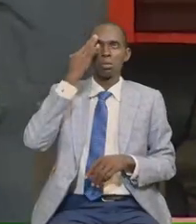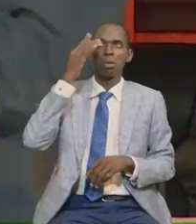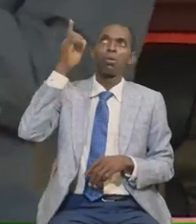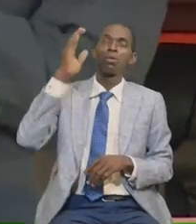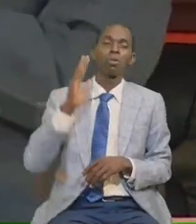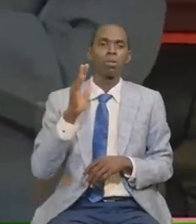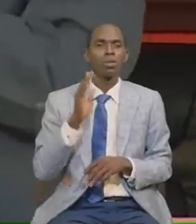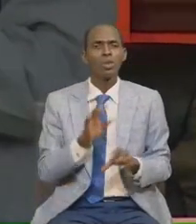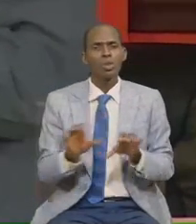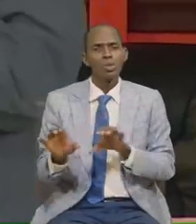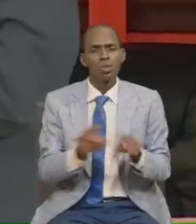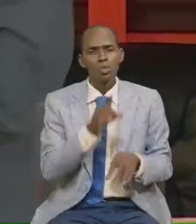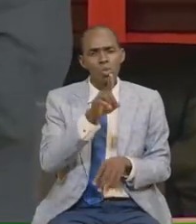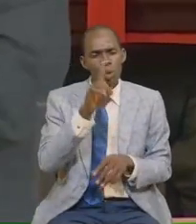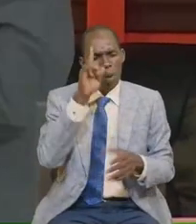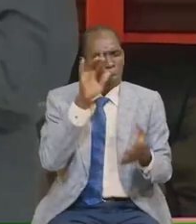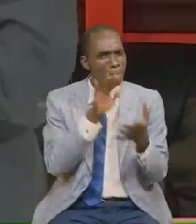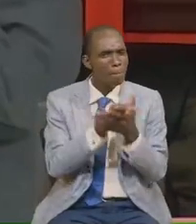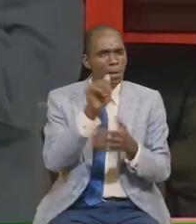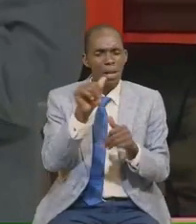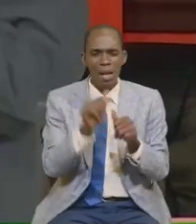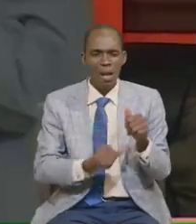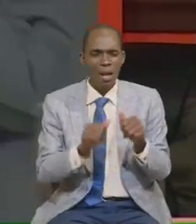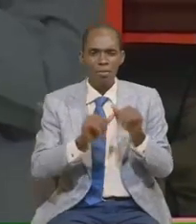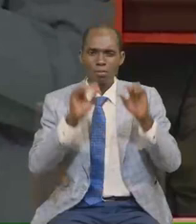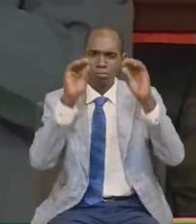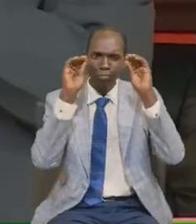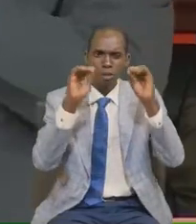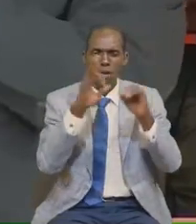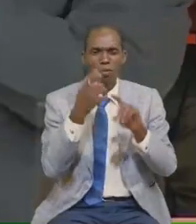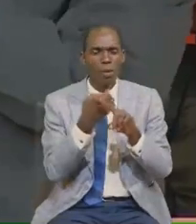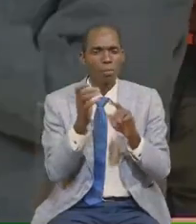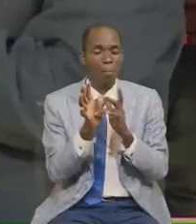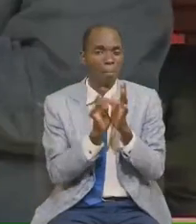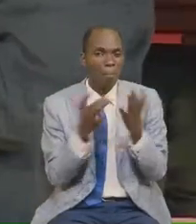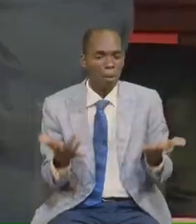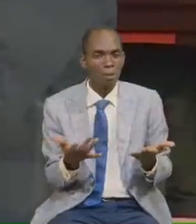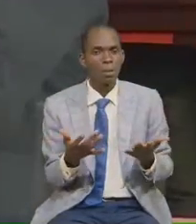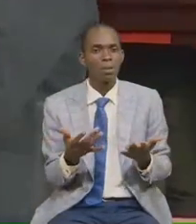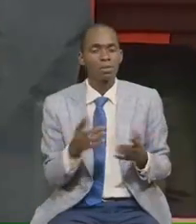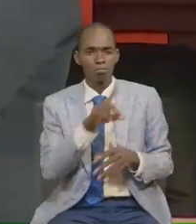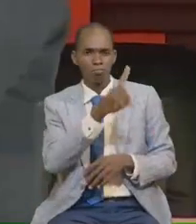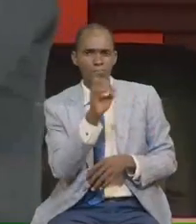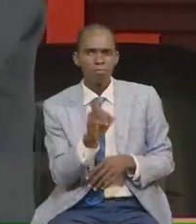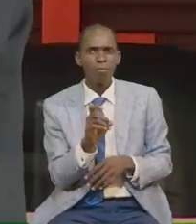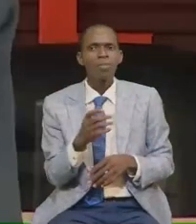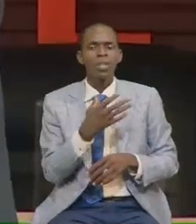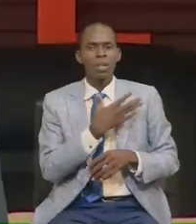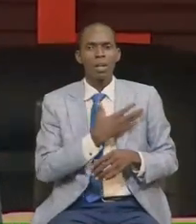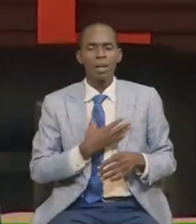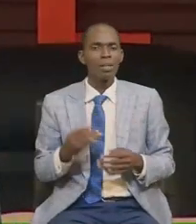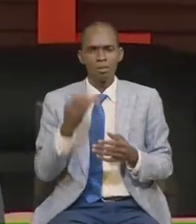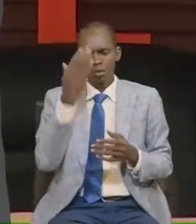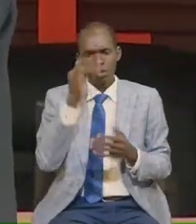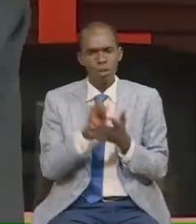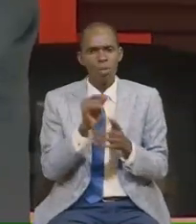Est-ce que tu crois à toute doctrine de la Bible? Est-ce que tu es prêt, disposé à combattre pour la foi qui a